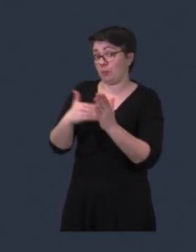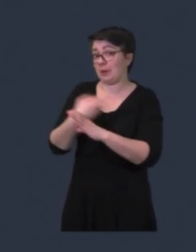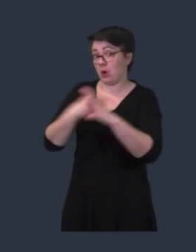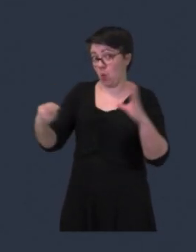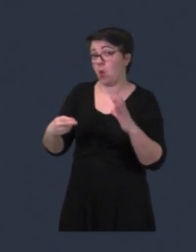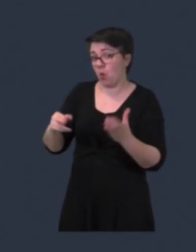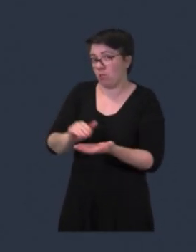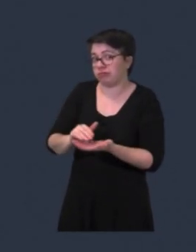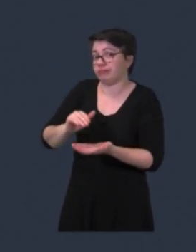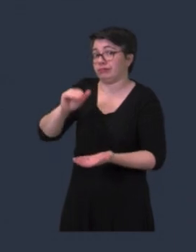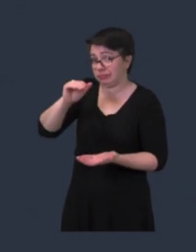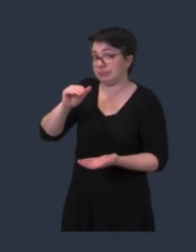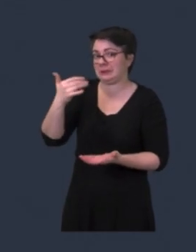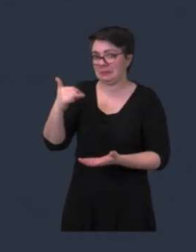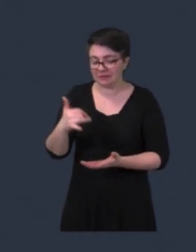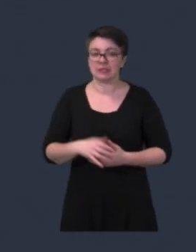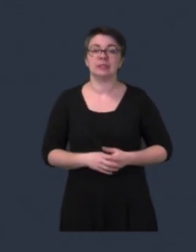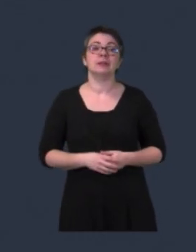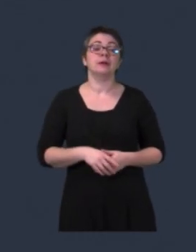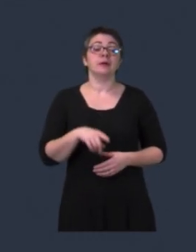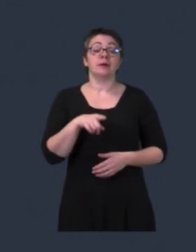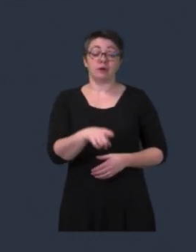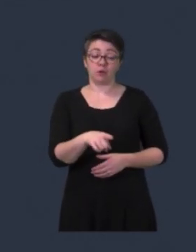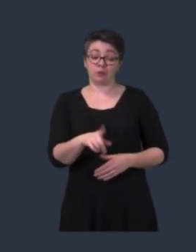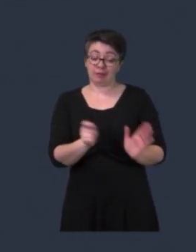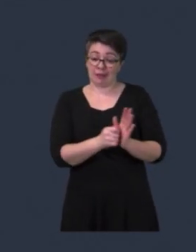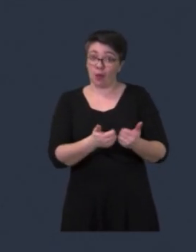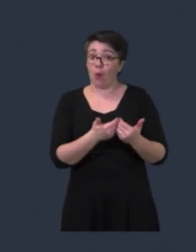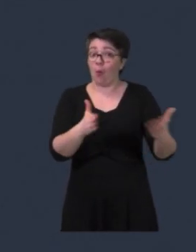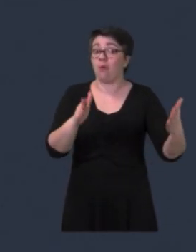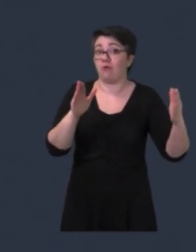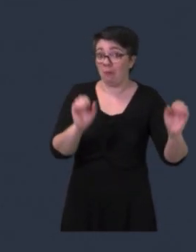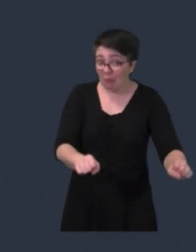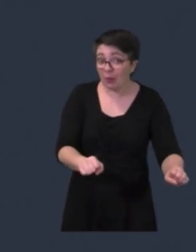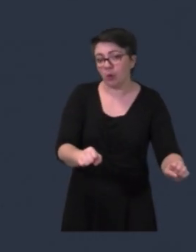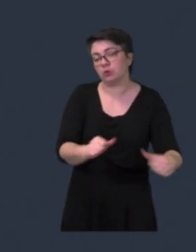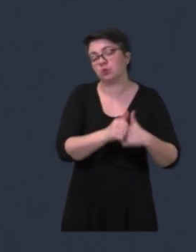nouveau possible, nous vous proposons d'attribuer une subvention exceptionnelle